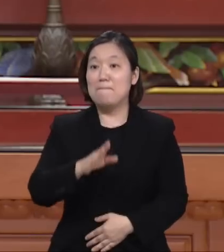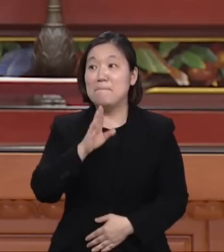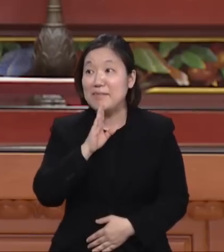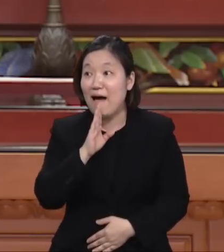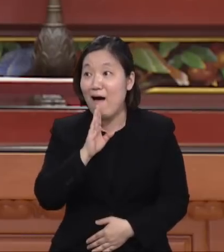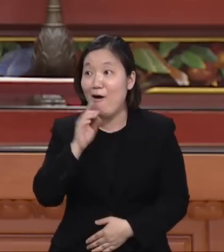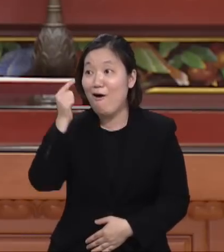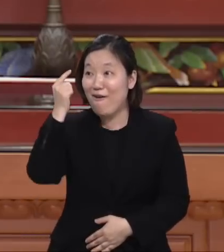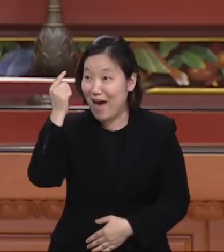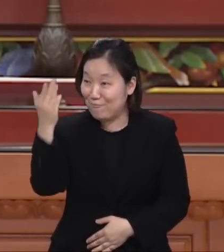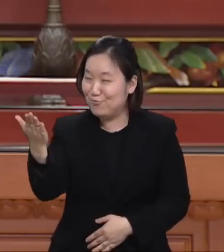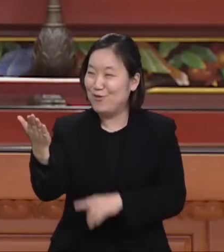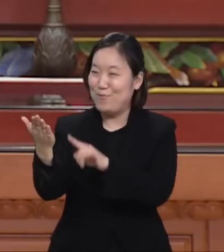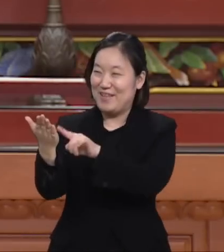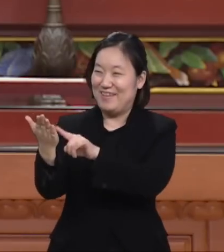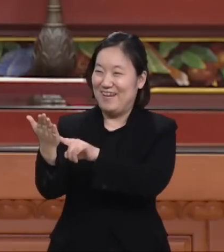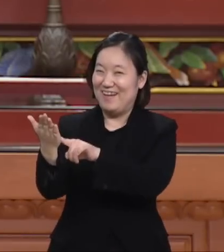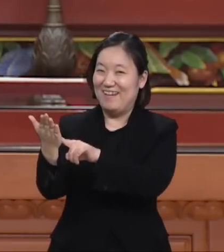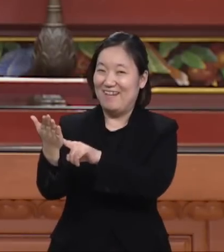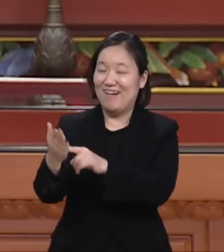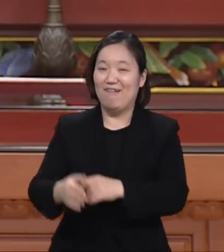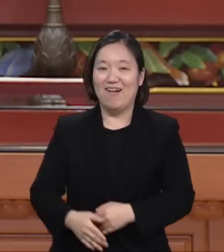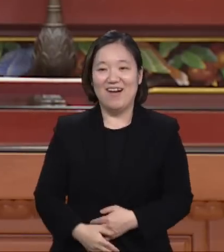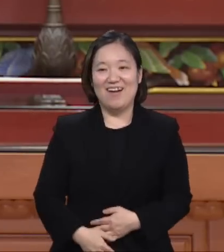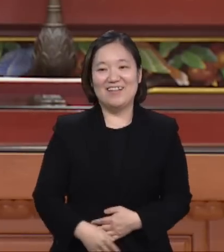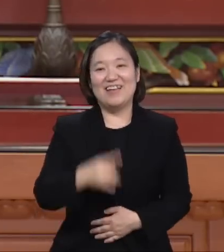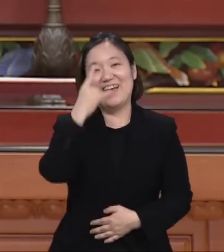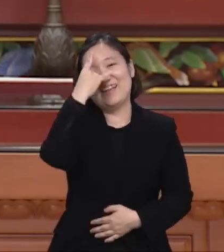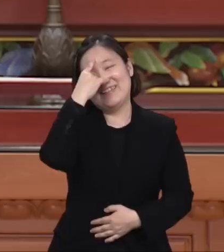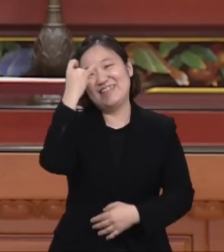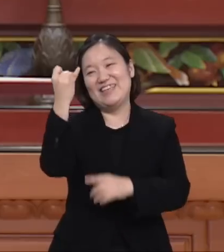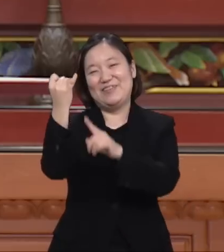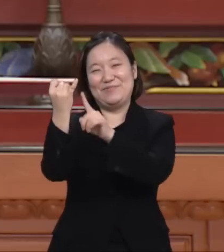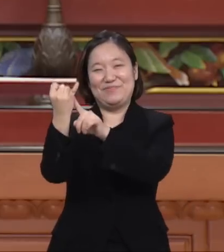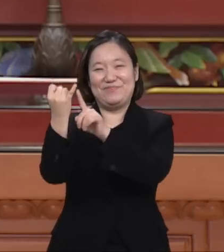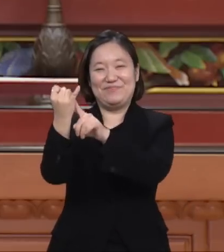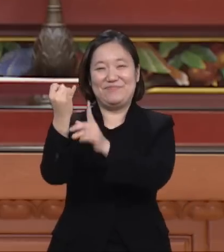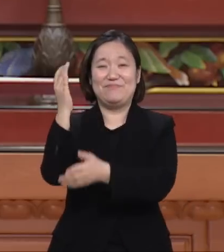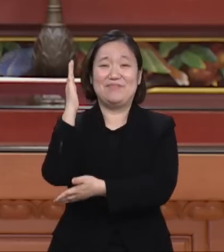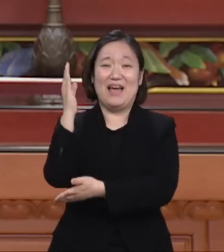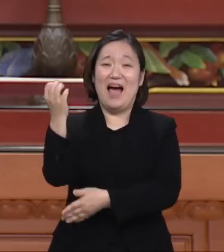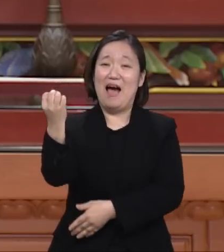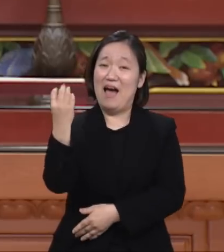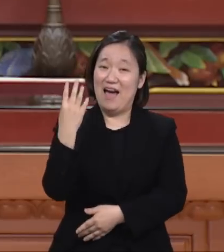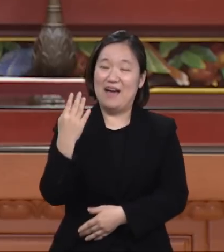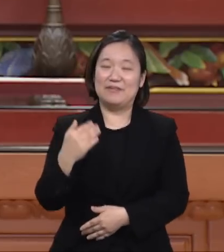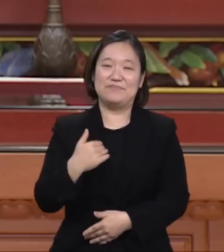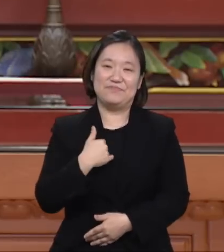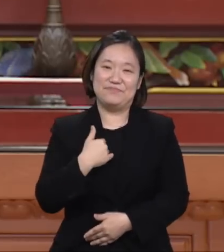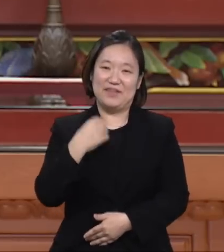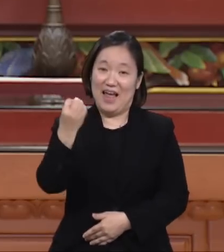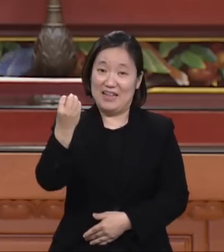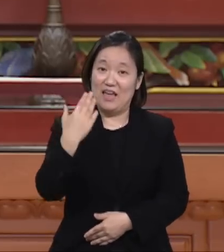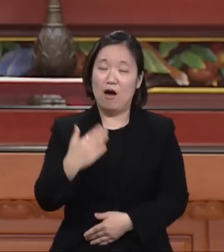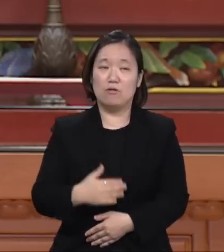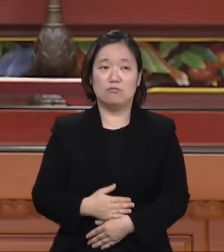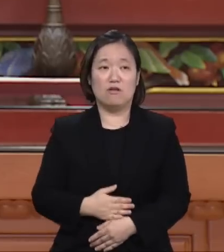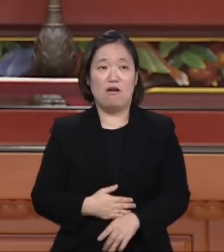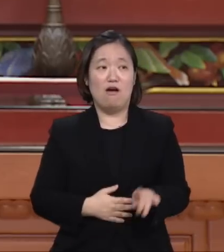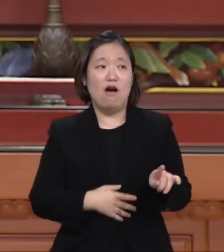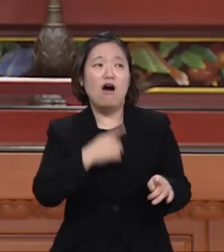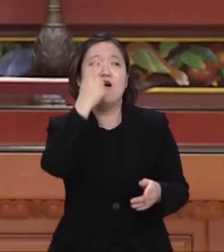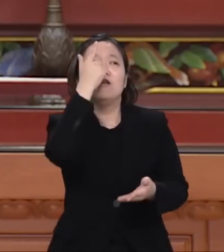진실입니까라고 말씀을 드렸더니 이 비구니 스님께서 하시는 말씀이 쓰니